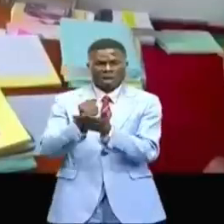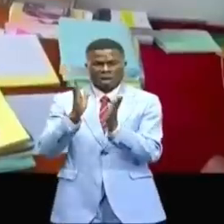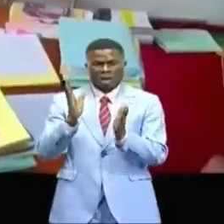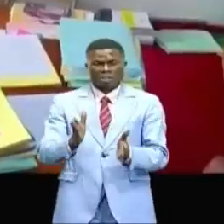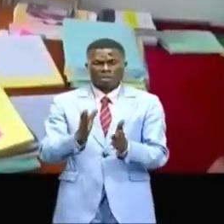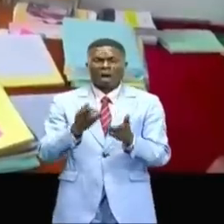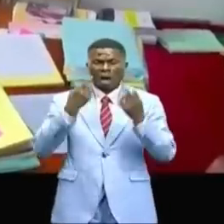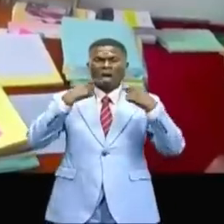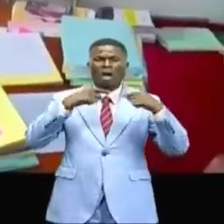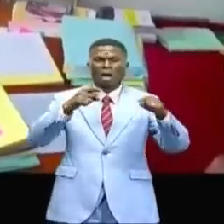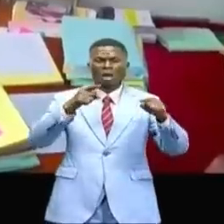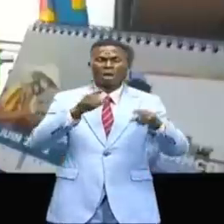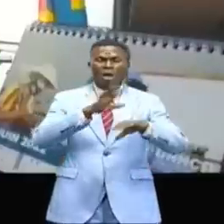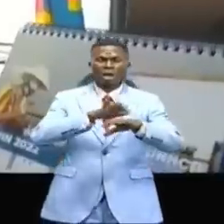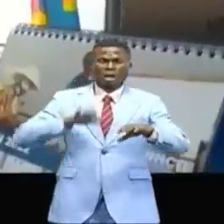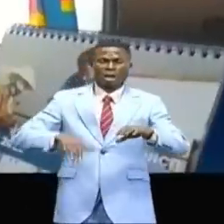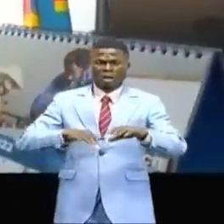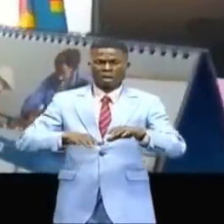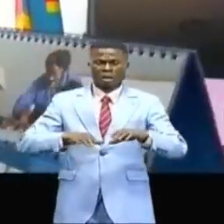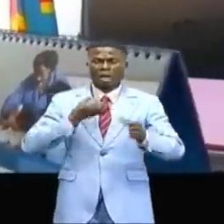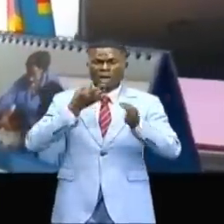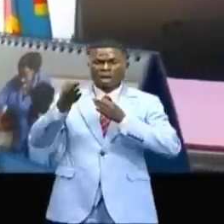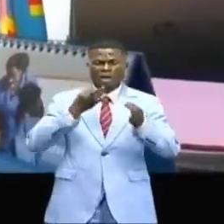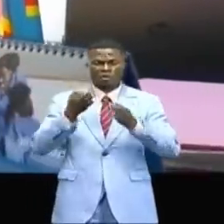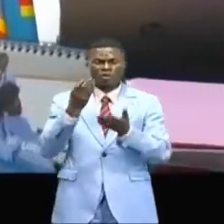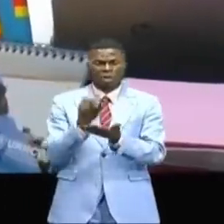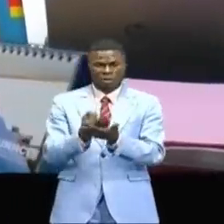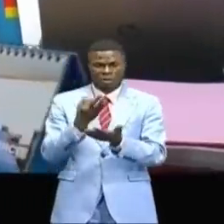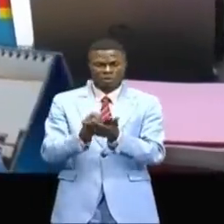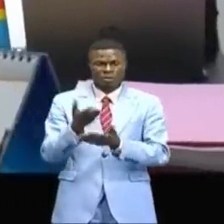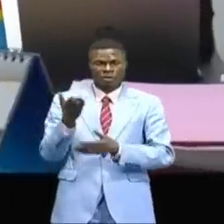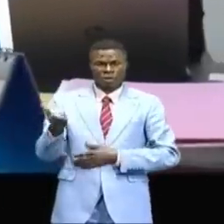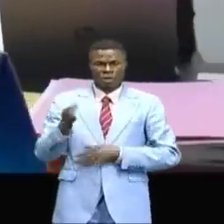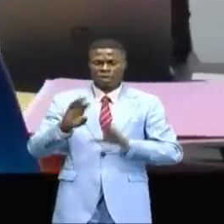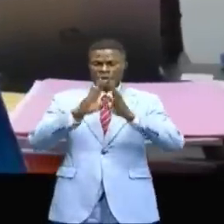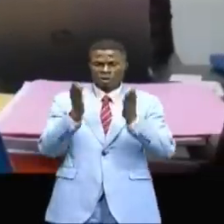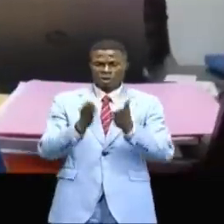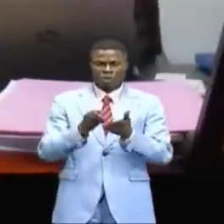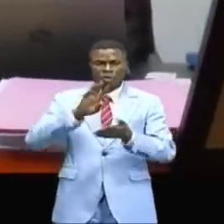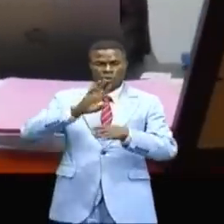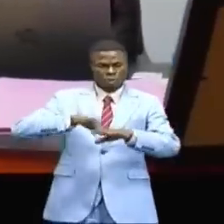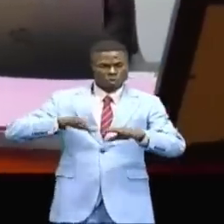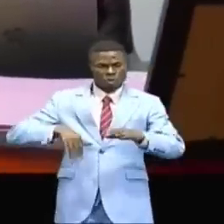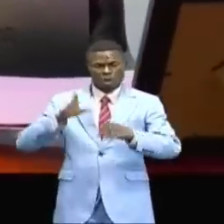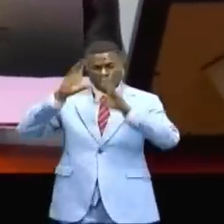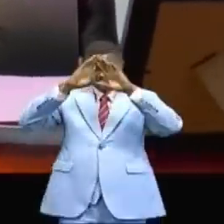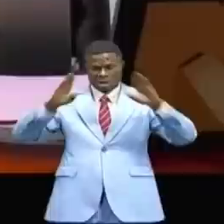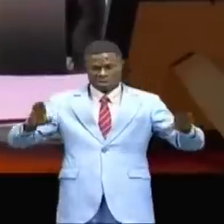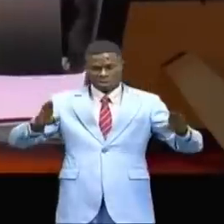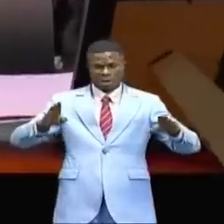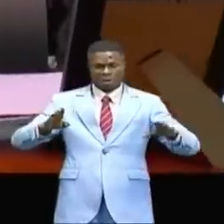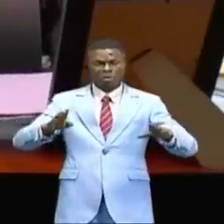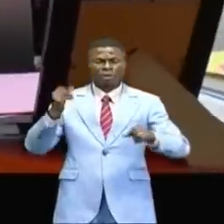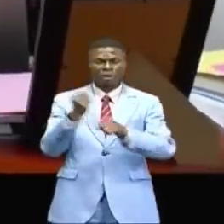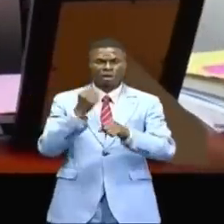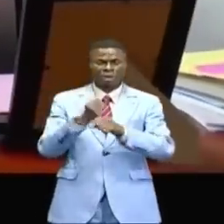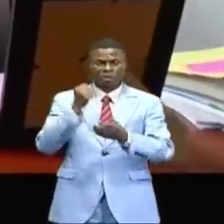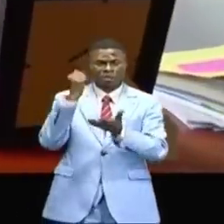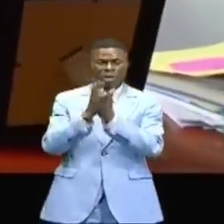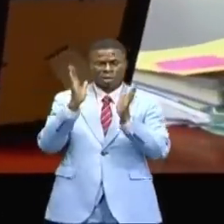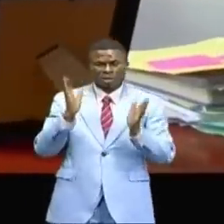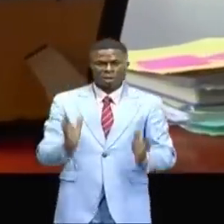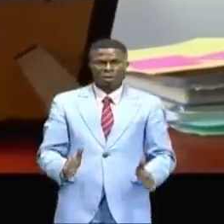communiqué en retard leurs coordonnées bancaires ou celles de leurs bailleurs, tous les arriérés des loyers des immeubles abritant les services